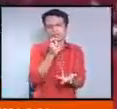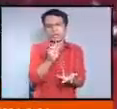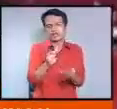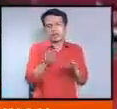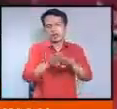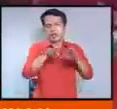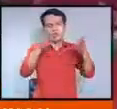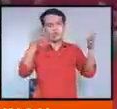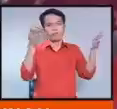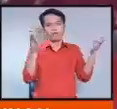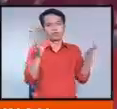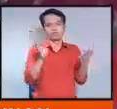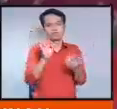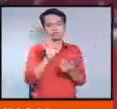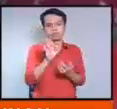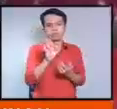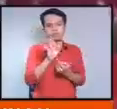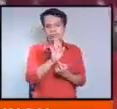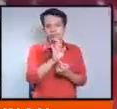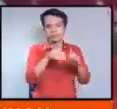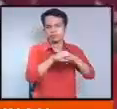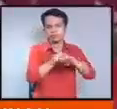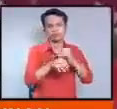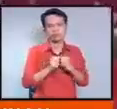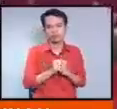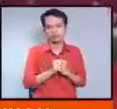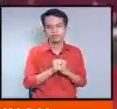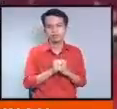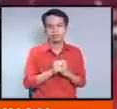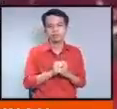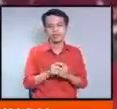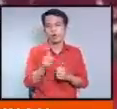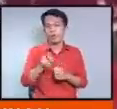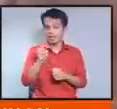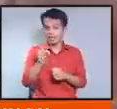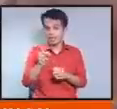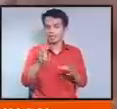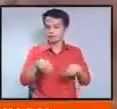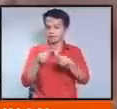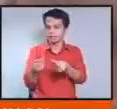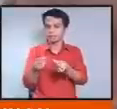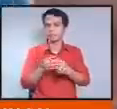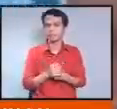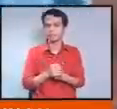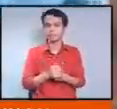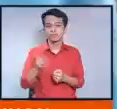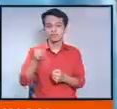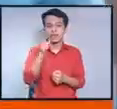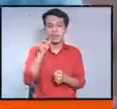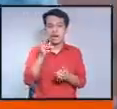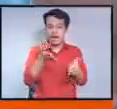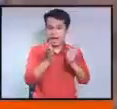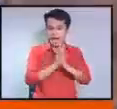open blanket na access, no? Kung ano yung kailangan niya, ibibigay sa kanya. Ang paghingi ni Robredo ng